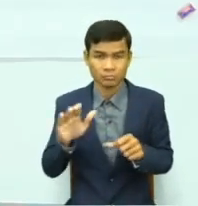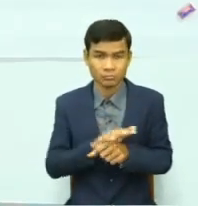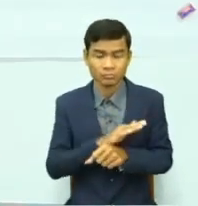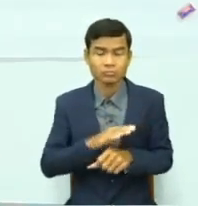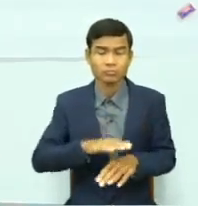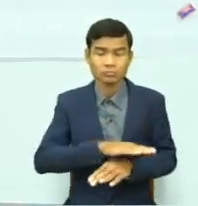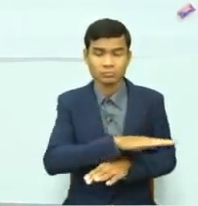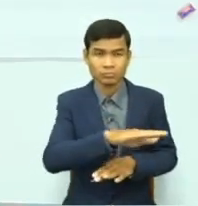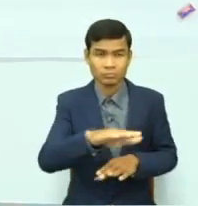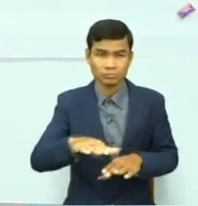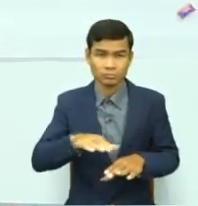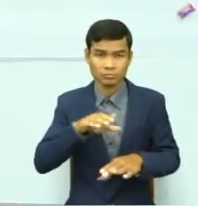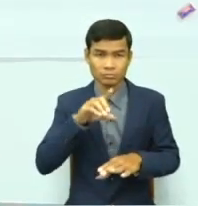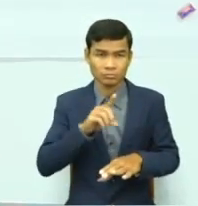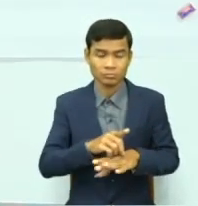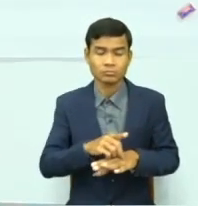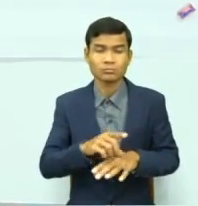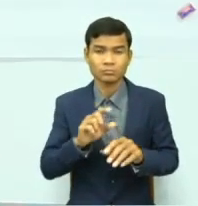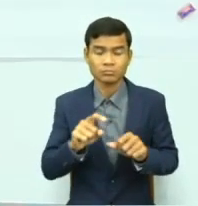ruột tha